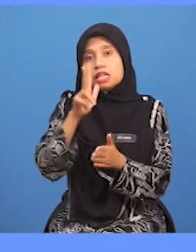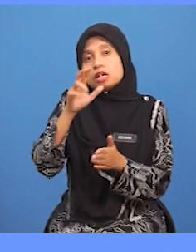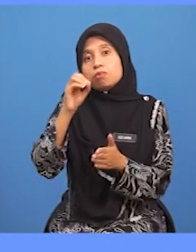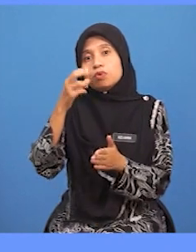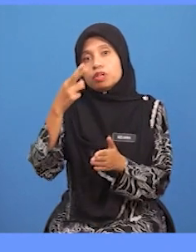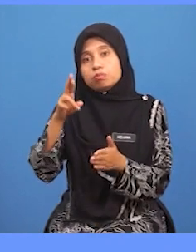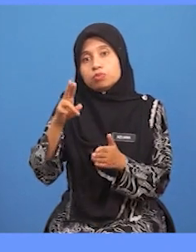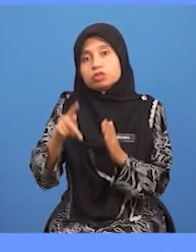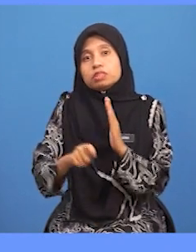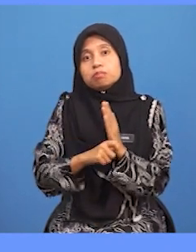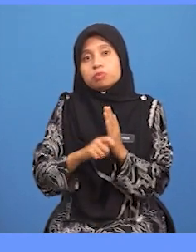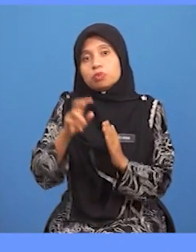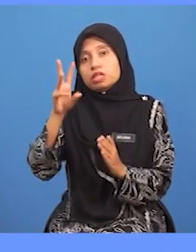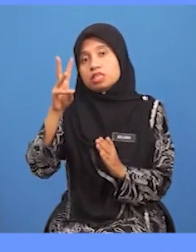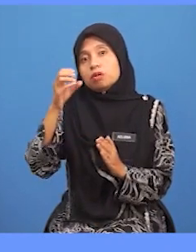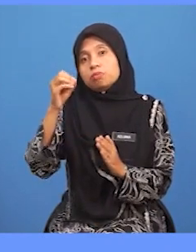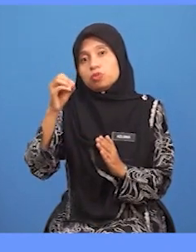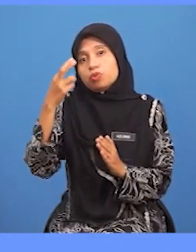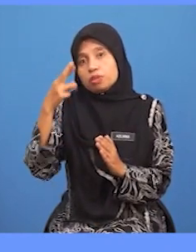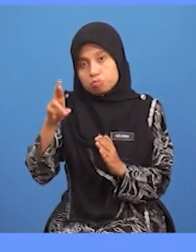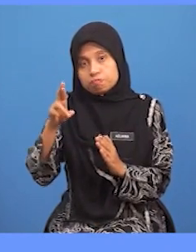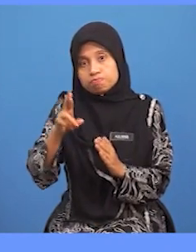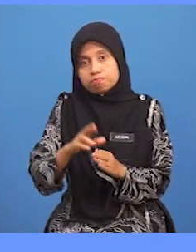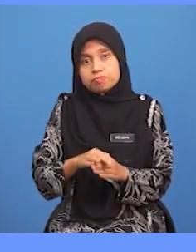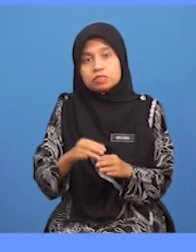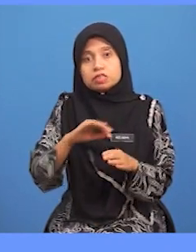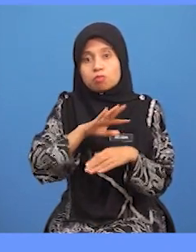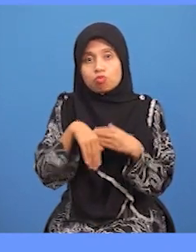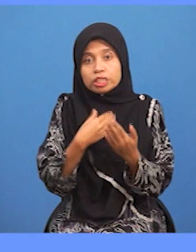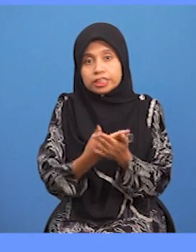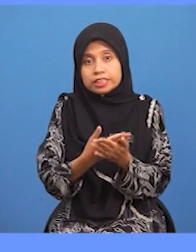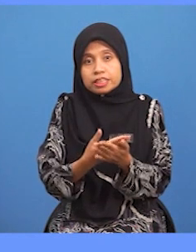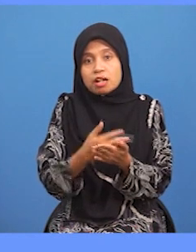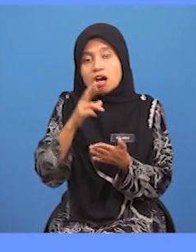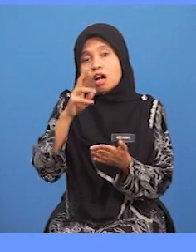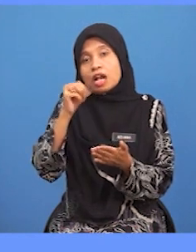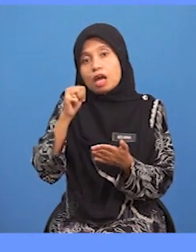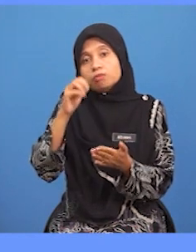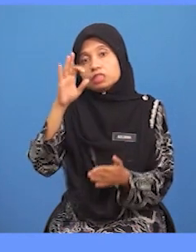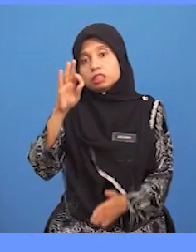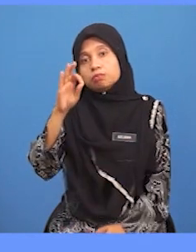RM30,660 tambah kos berubah RM60,000. Jumlahnya ialah